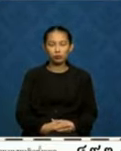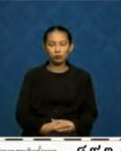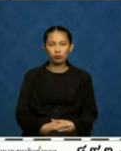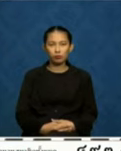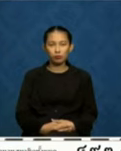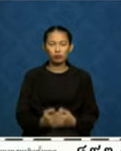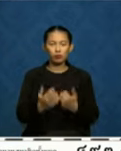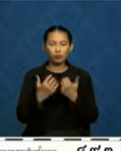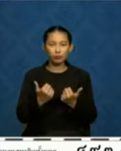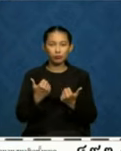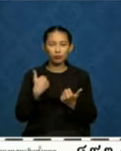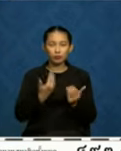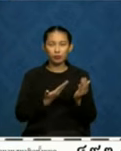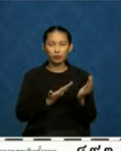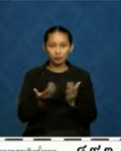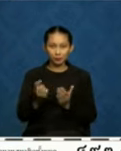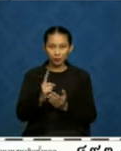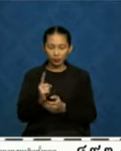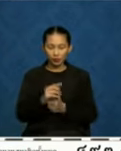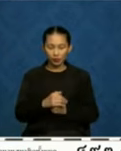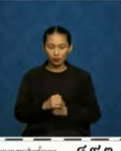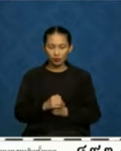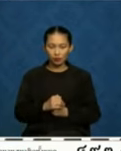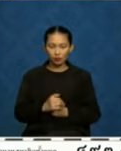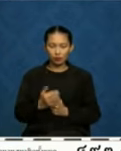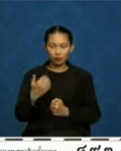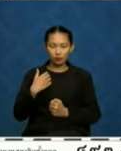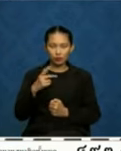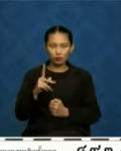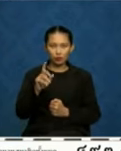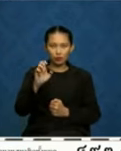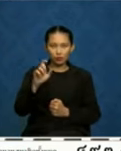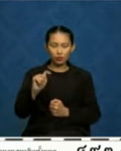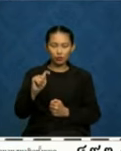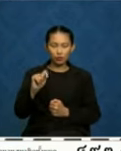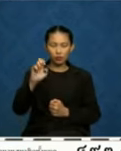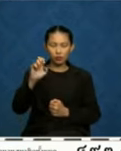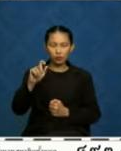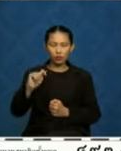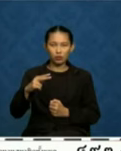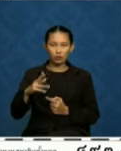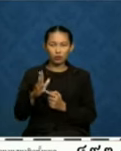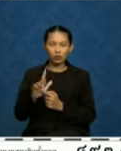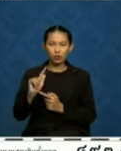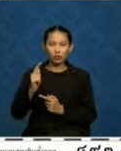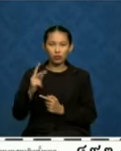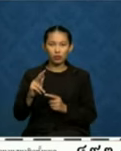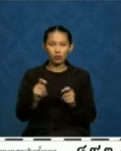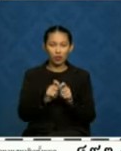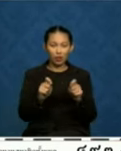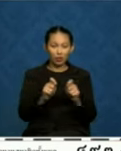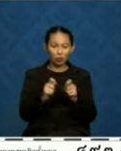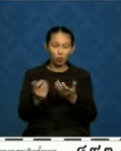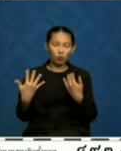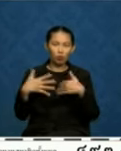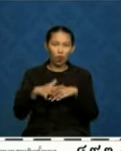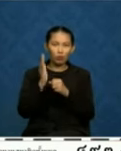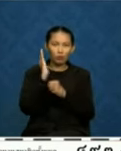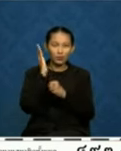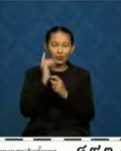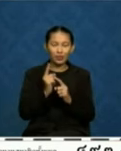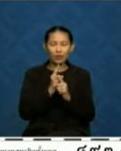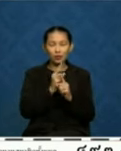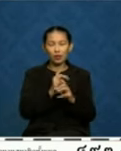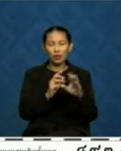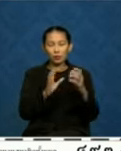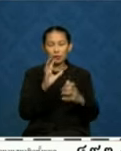ในการนี้ผมได้อนุญาตให้ท่านกิติทัศน์ผาทองนะครับอนุกรรมการเขาร่วมชี้แจงต่อที่ประชุมตามข้อบังคับ